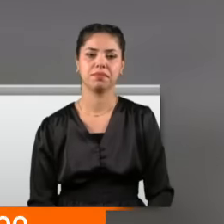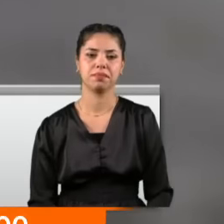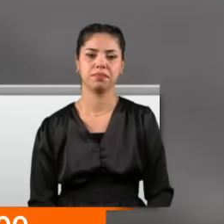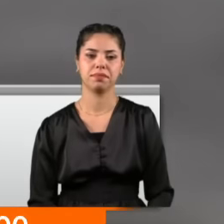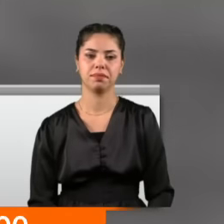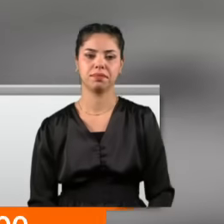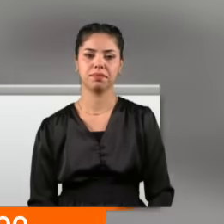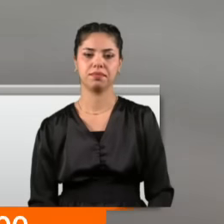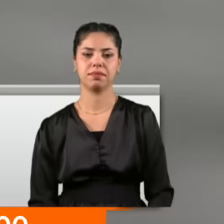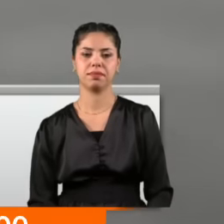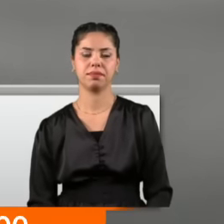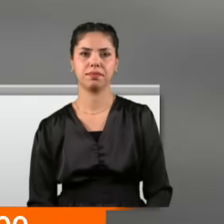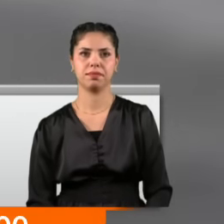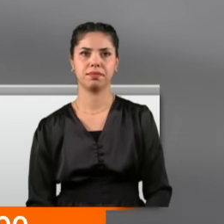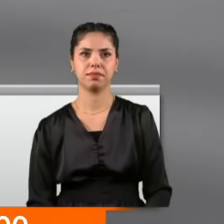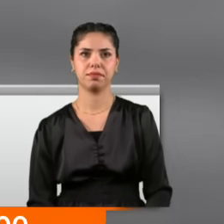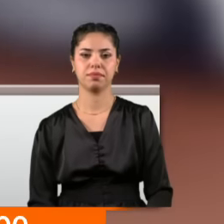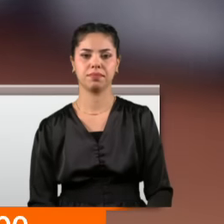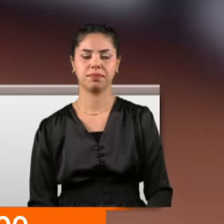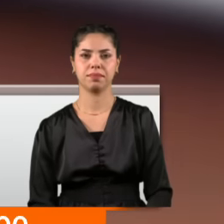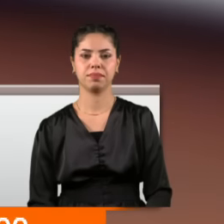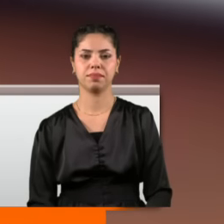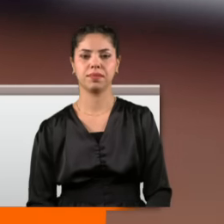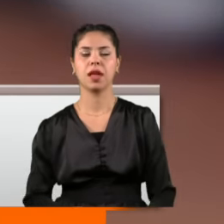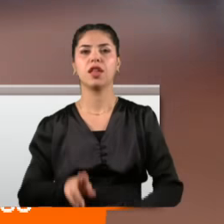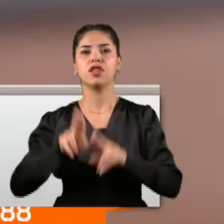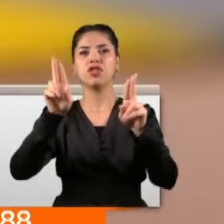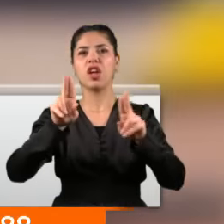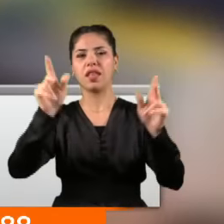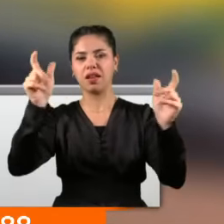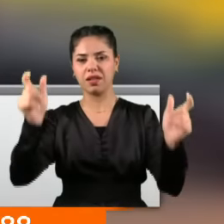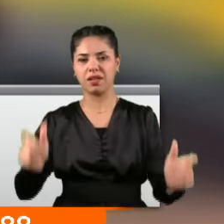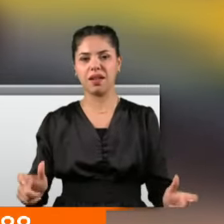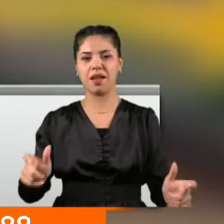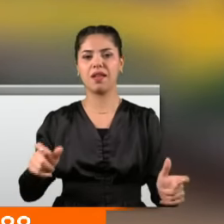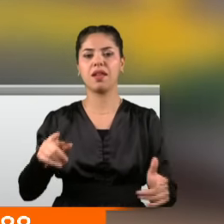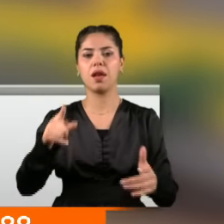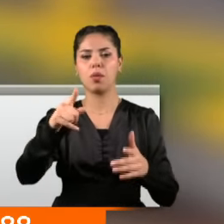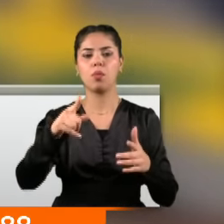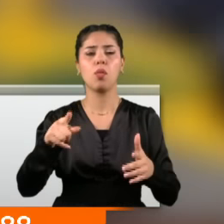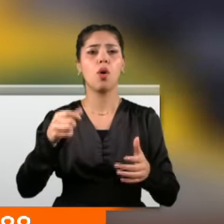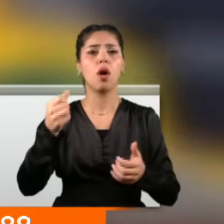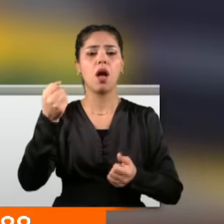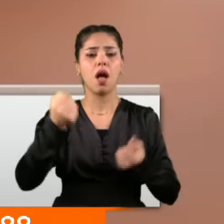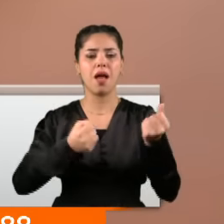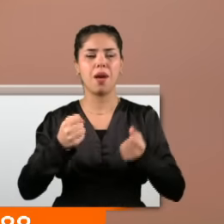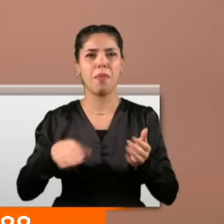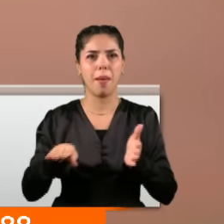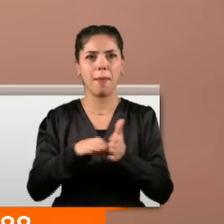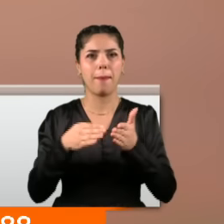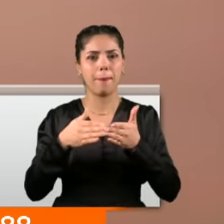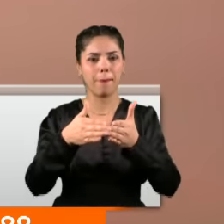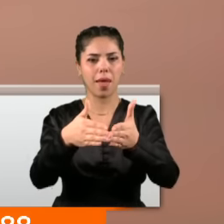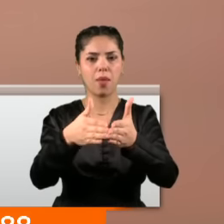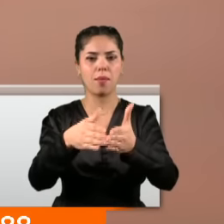Fırtına etkisini gösteriyor. Çanakkale'de ise kıyıya yanaşan feribotta korku dolu anlar yaşandı. Olaya